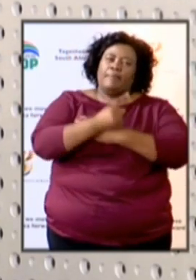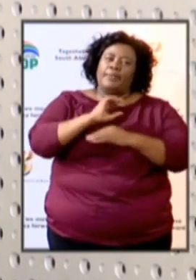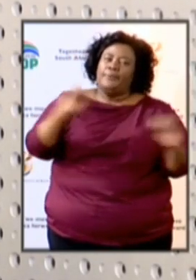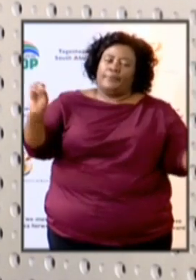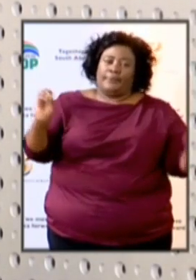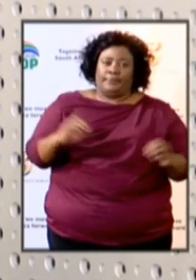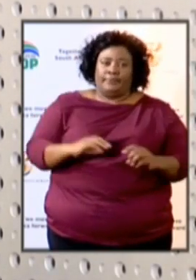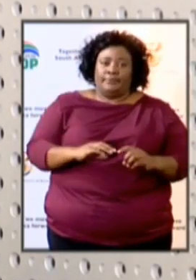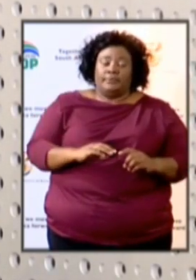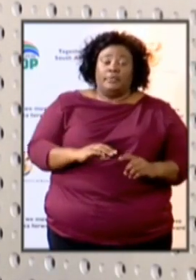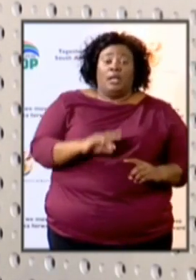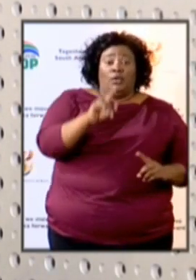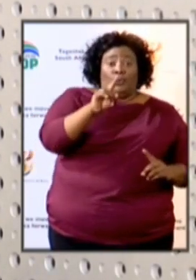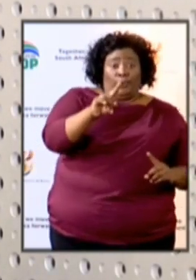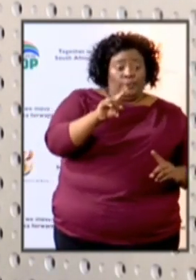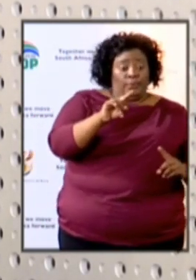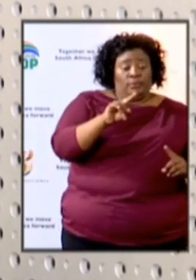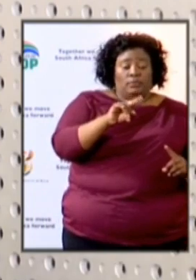Uhambo lizoba khona